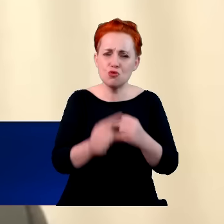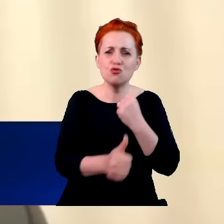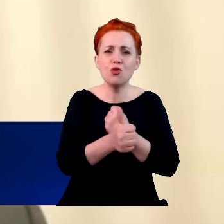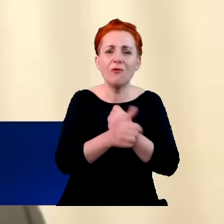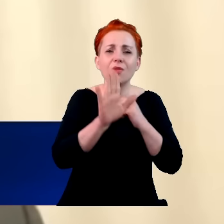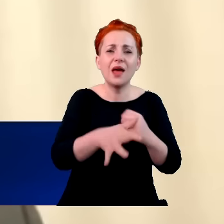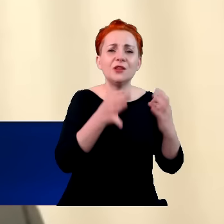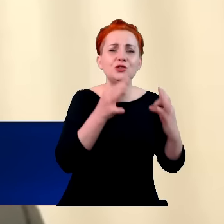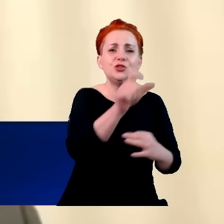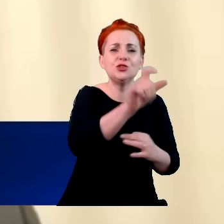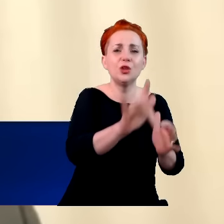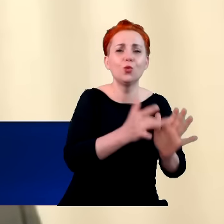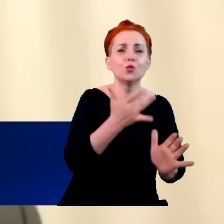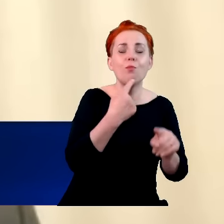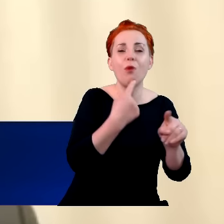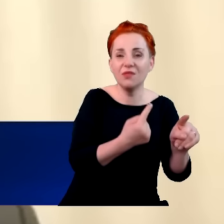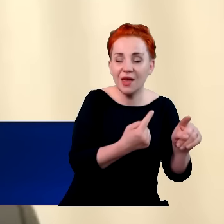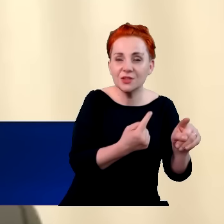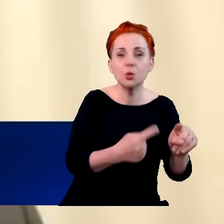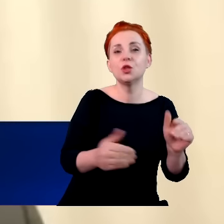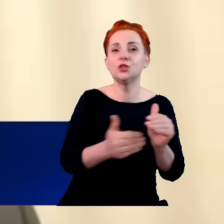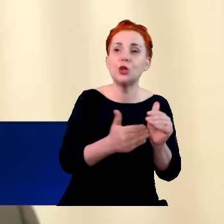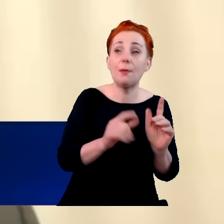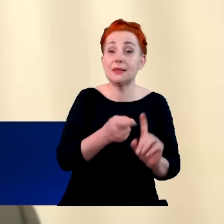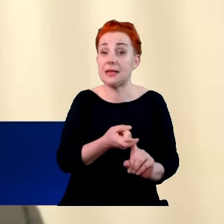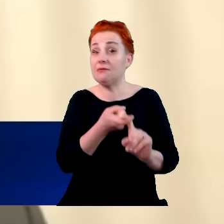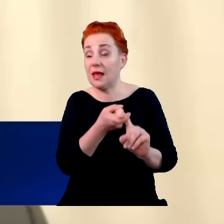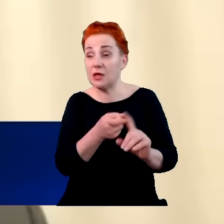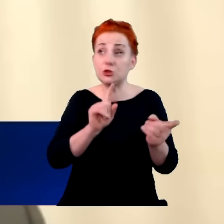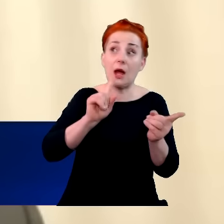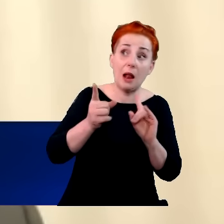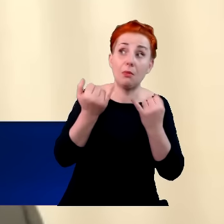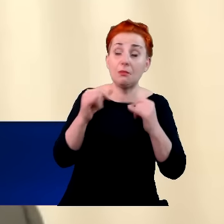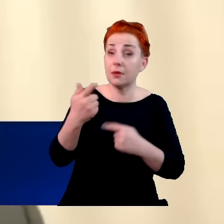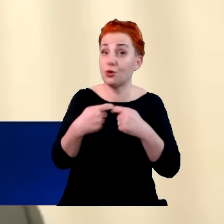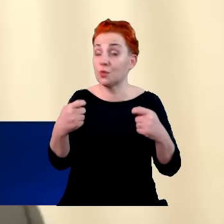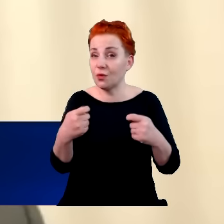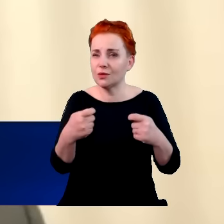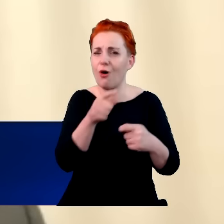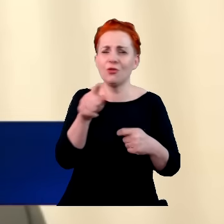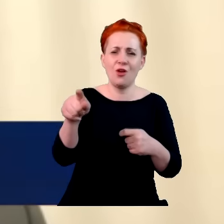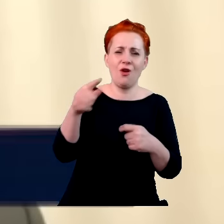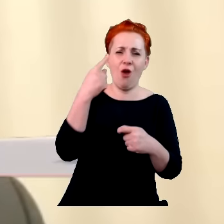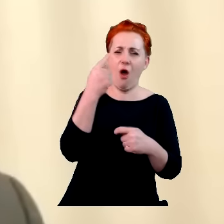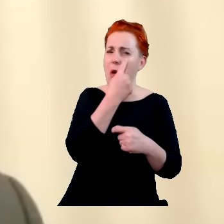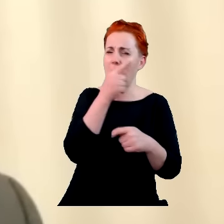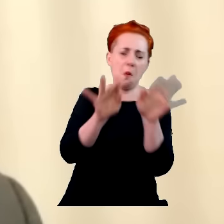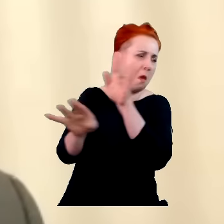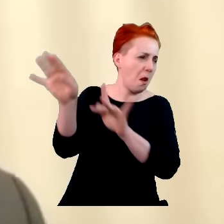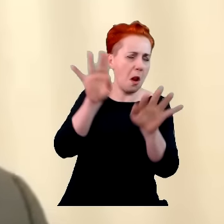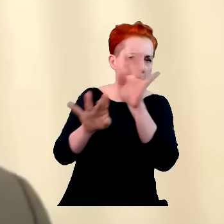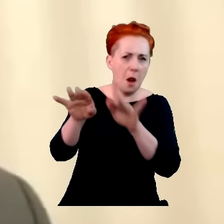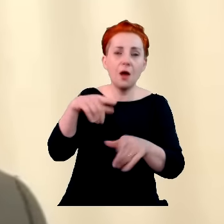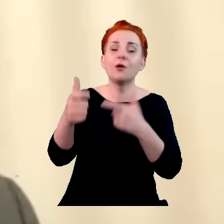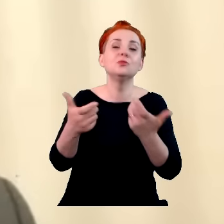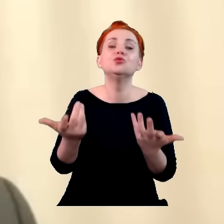dzisiejsza wypowiedź Tuska, który mówi, że trzeba zawiesić albo znaleźć inne rozwiązanie. Oni mydlą rolnikom oczy i mydlą tym, że